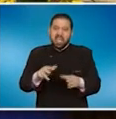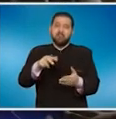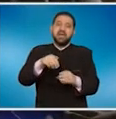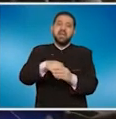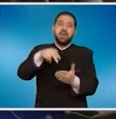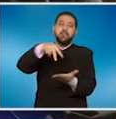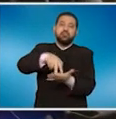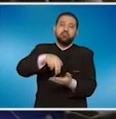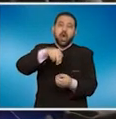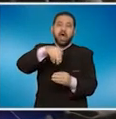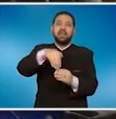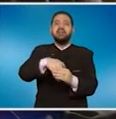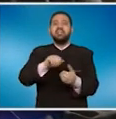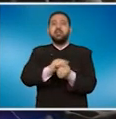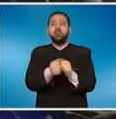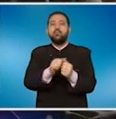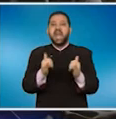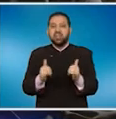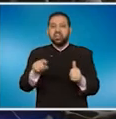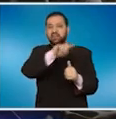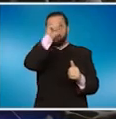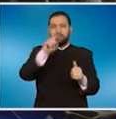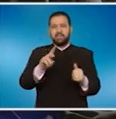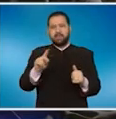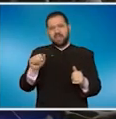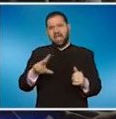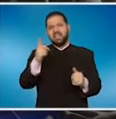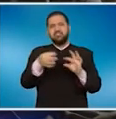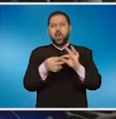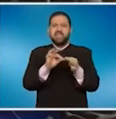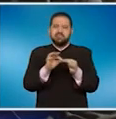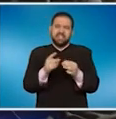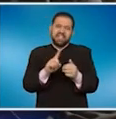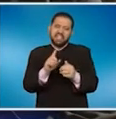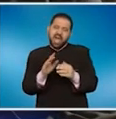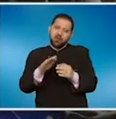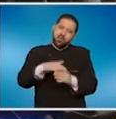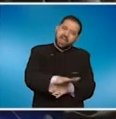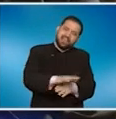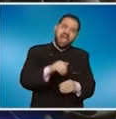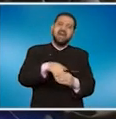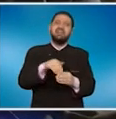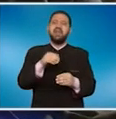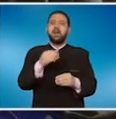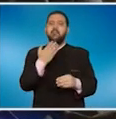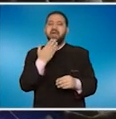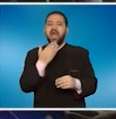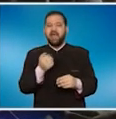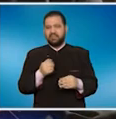aceasta? Sigur că este o imagine sau o expresie metaforică pentru a nu cădea, a cădea în păcate, adică.